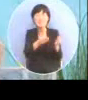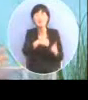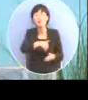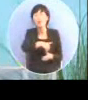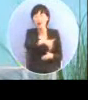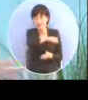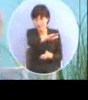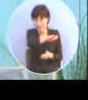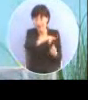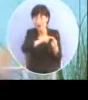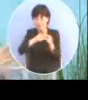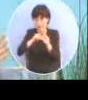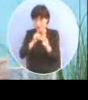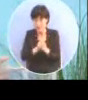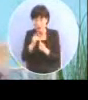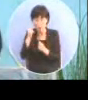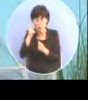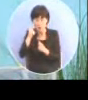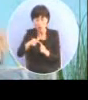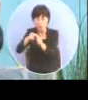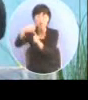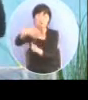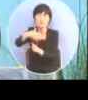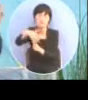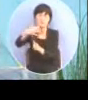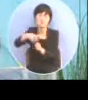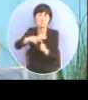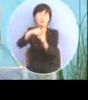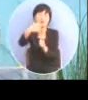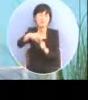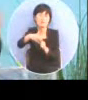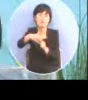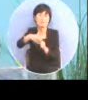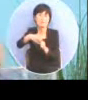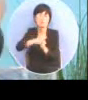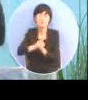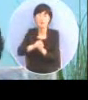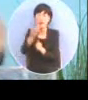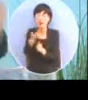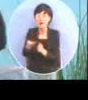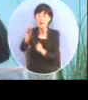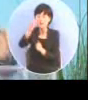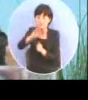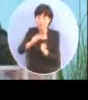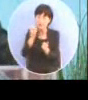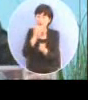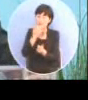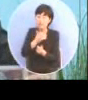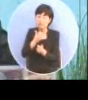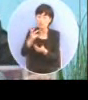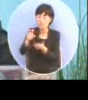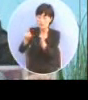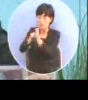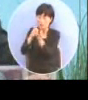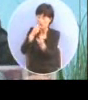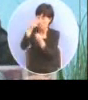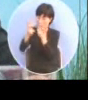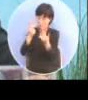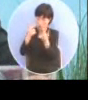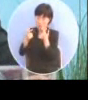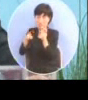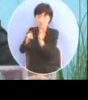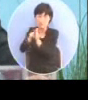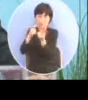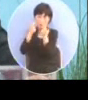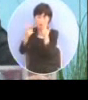베드로는 신앙 고백을 바로 한 사람이요. 주는 그리스도시요 살아계신 하나님의 아들이십니다. Còn Phi-rơ là người xưng nhận đức tin đúng đắn, nói